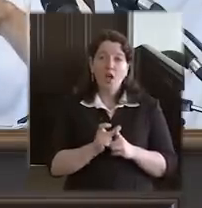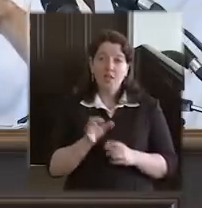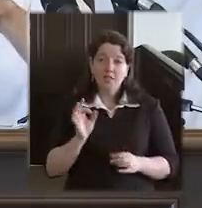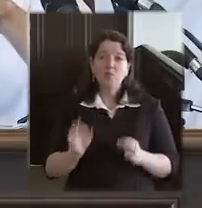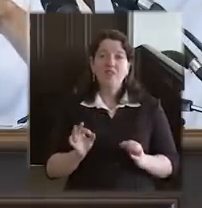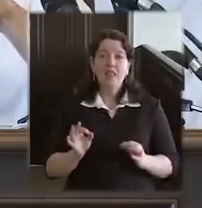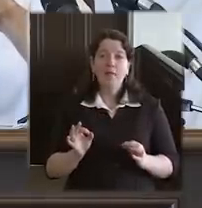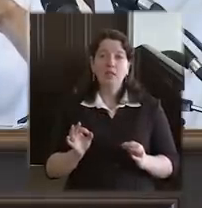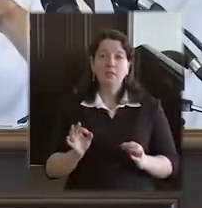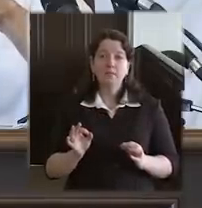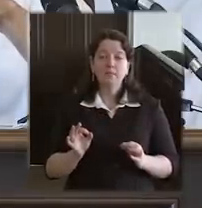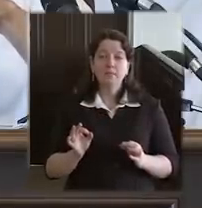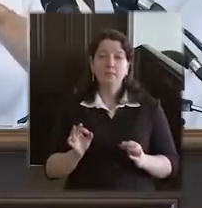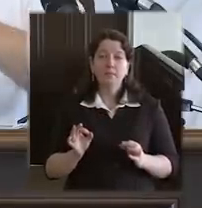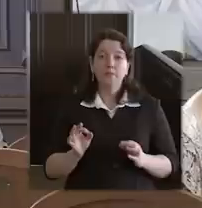справедливость.